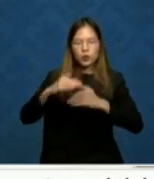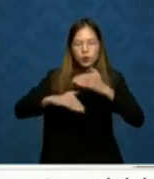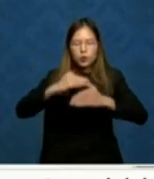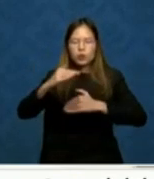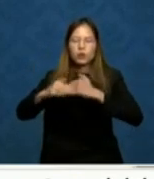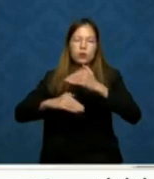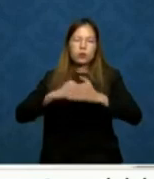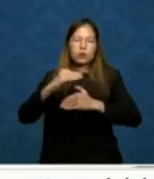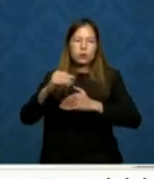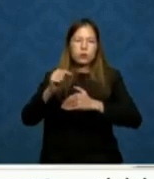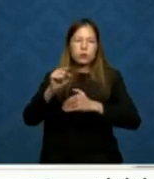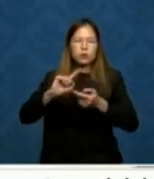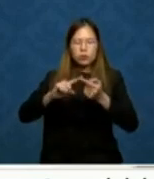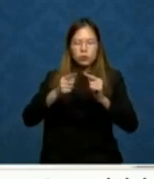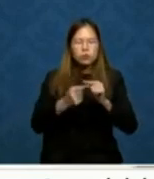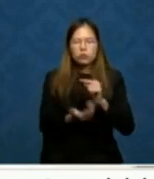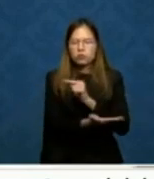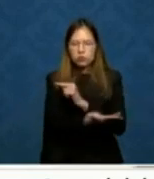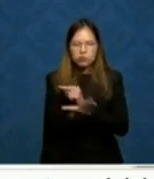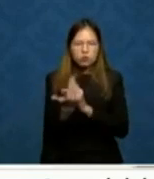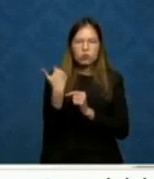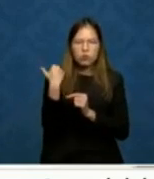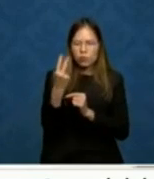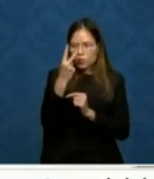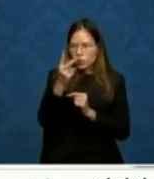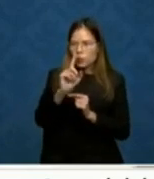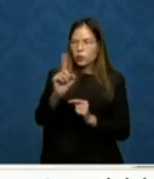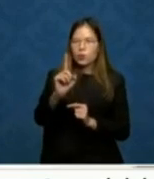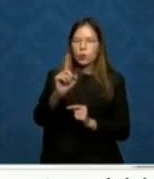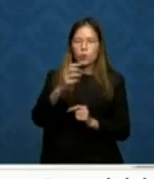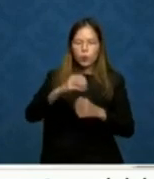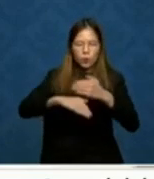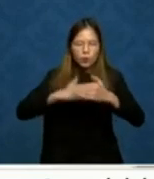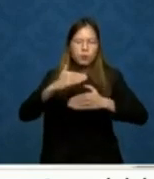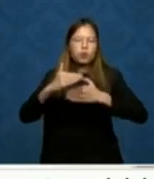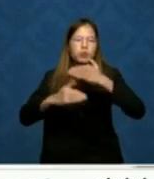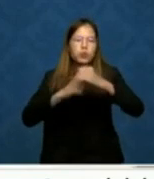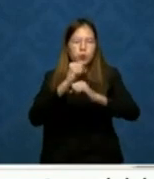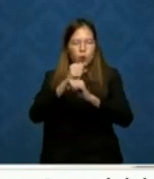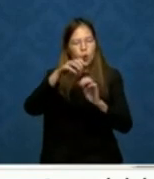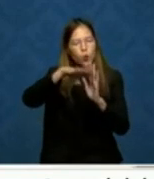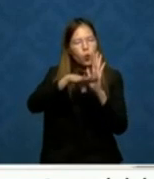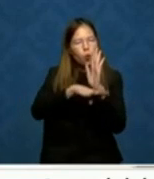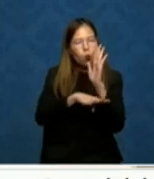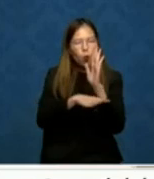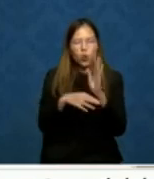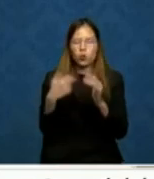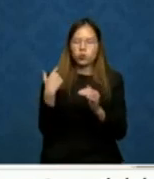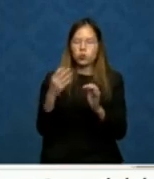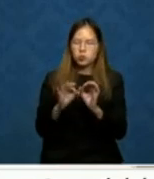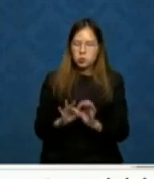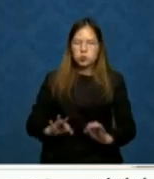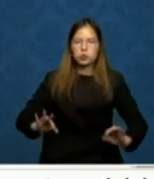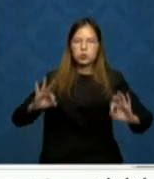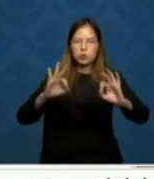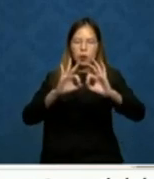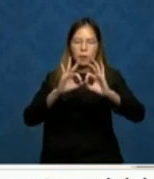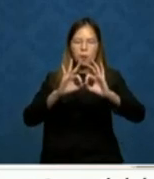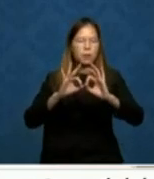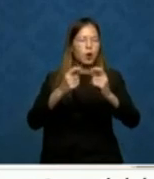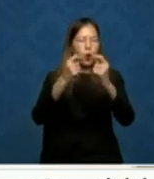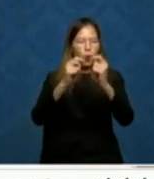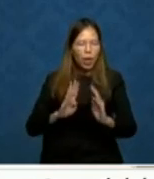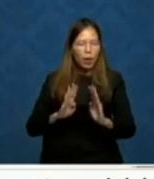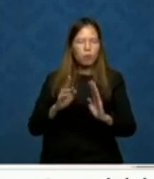ครับเพื่อนสมาชิกหลายท่านได้ชี้ให้ท่านเห็นว่ากระบวนการนั้นไม่สำคัญไม่น้อยไปกว่าการออกแบบกฎหม